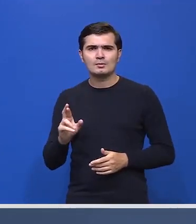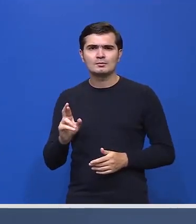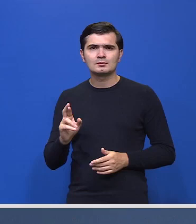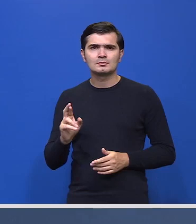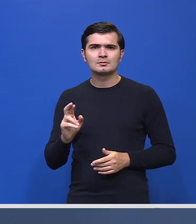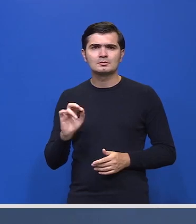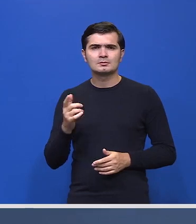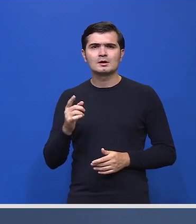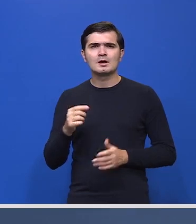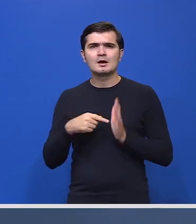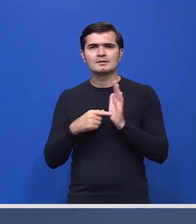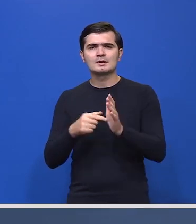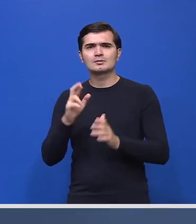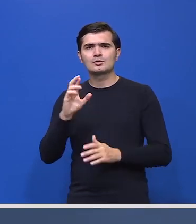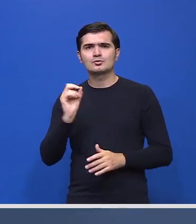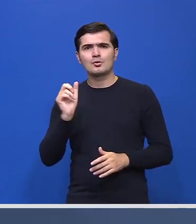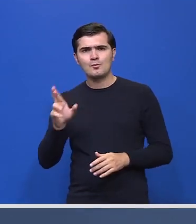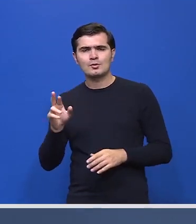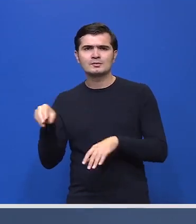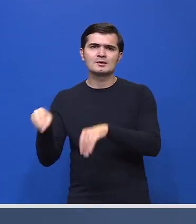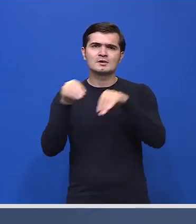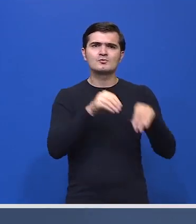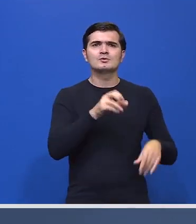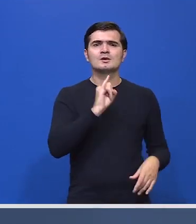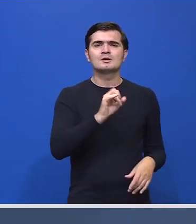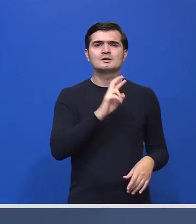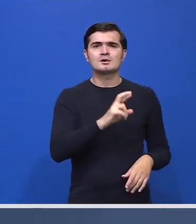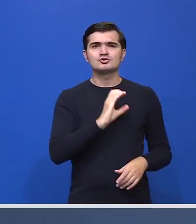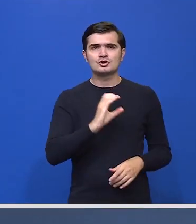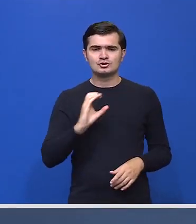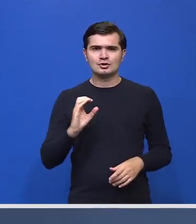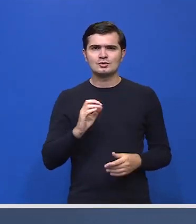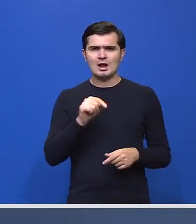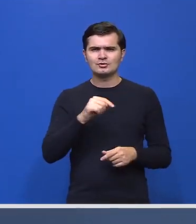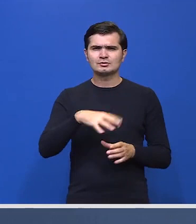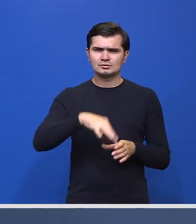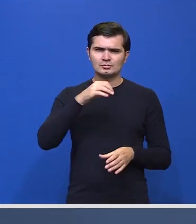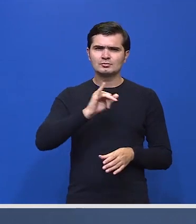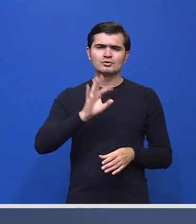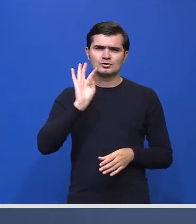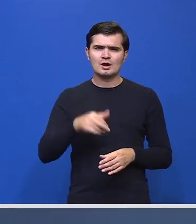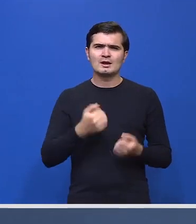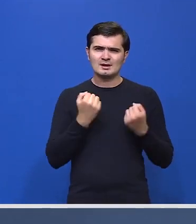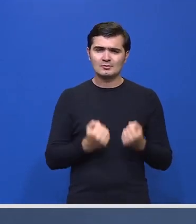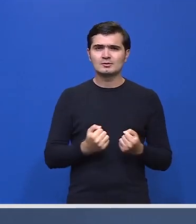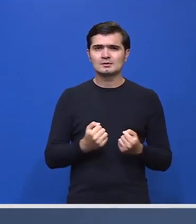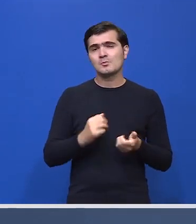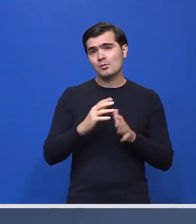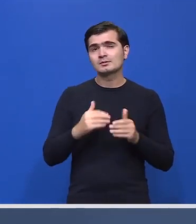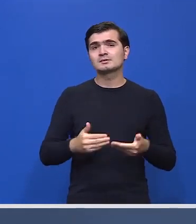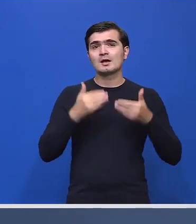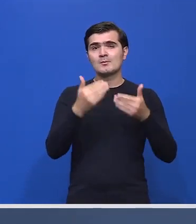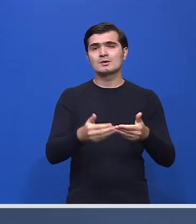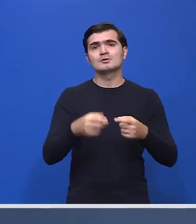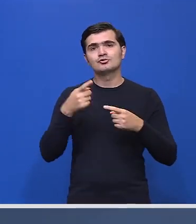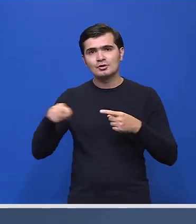de la indicatori de robor la IRCC, dar și această soluție pentru cei care într-adevăr au o dificultate de amânare a ratelor până